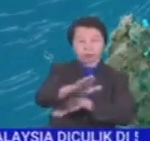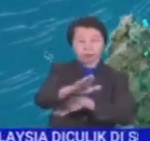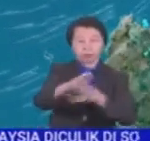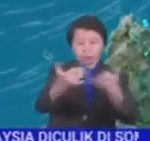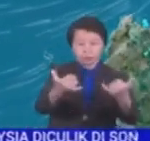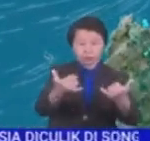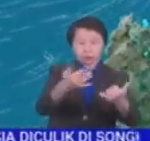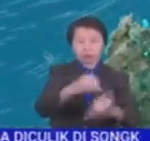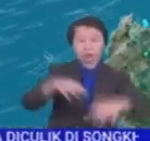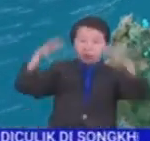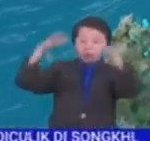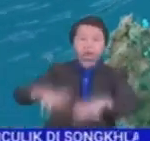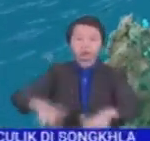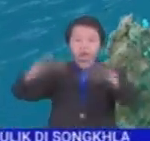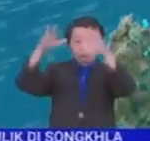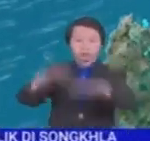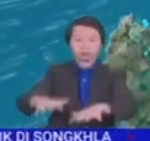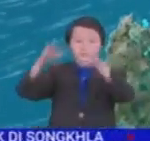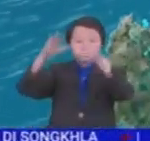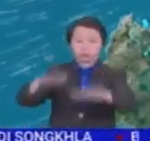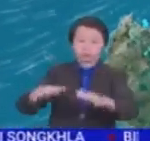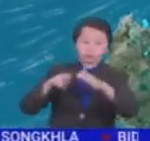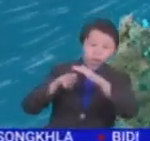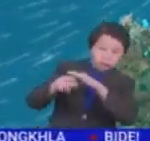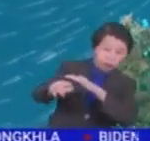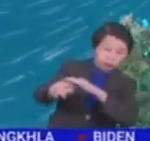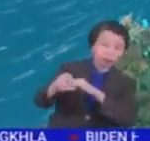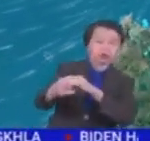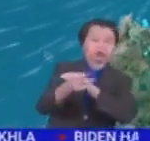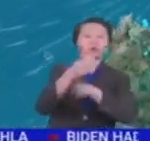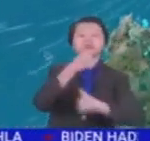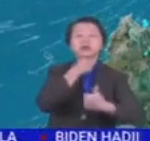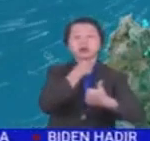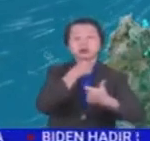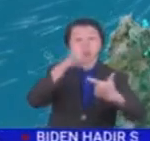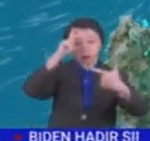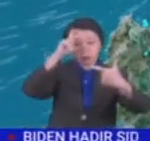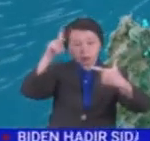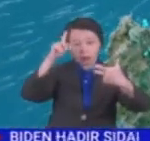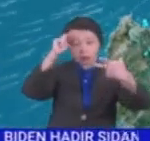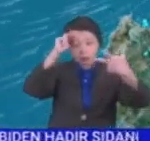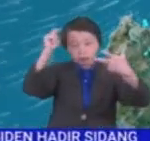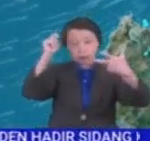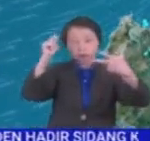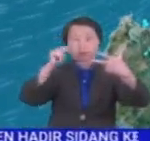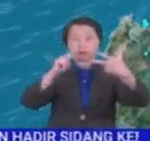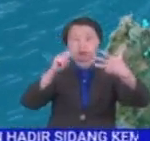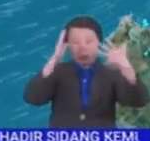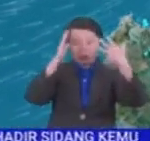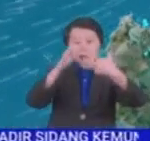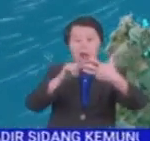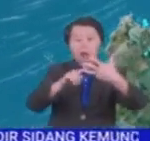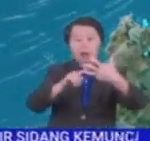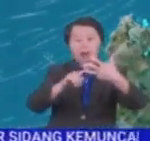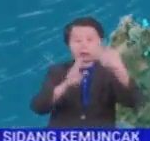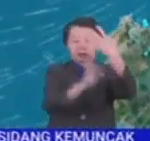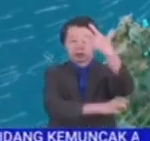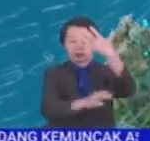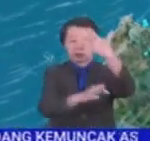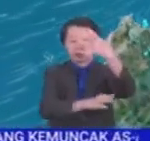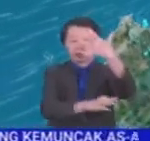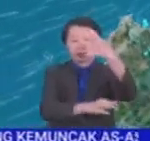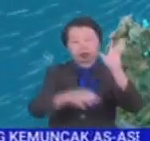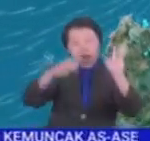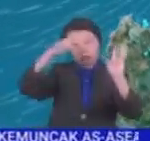ini. Dan keadaan hujan lebat ini terutamanya di sekitar pedalaman negeri Perak, Kelantan, Terengganu, Pahang, Negeri Sembilan dan